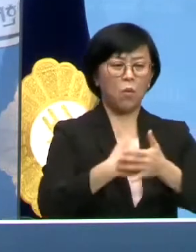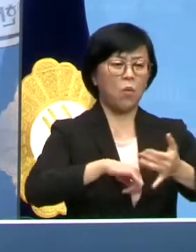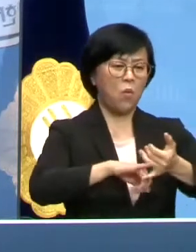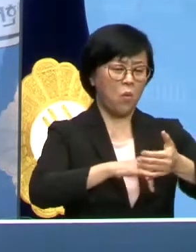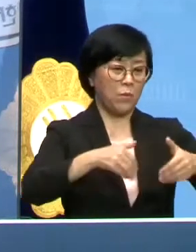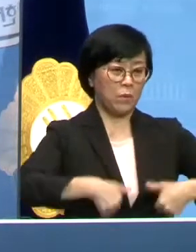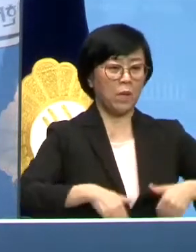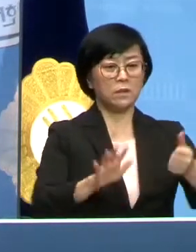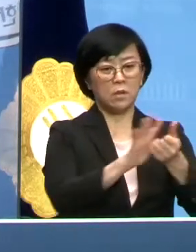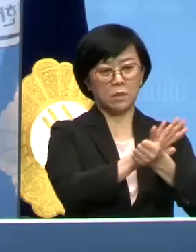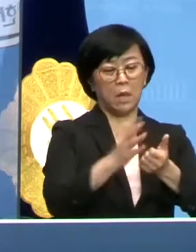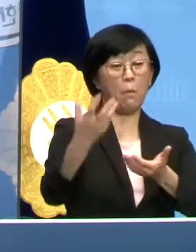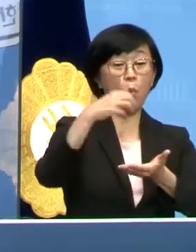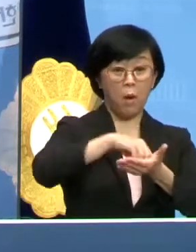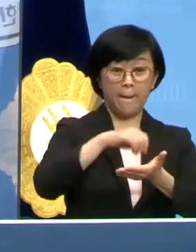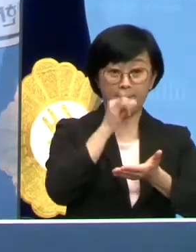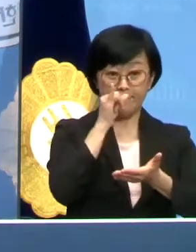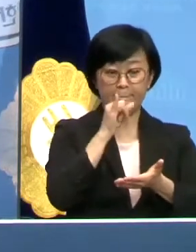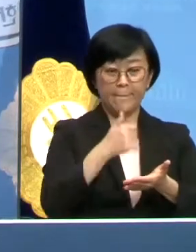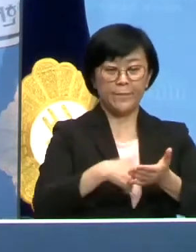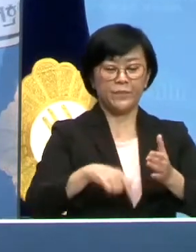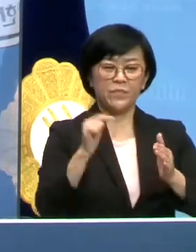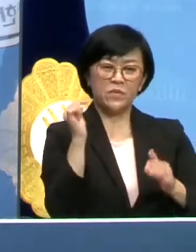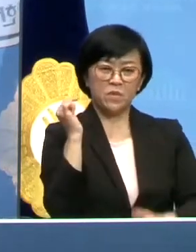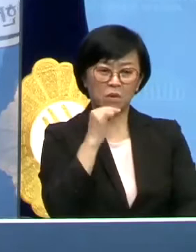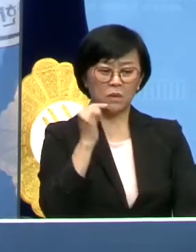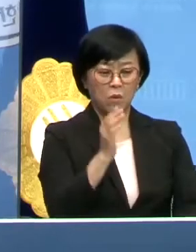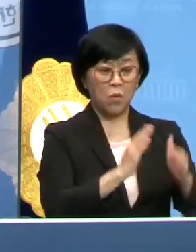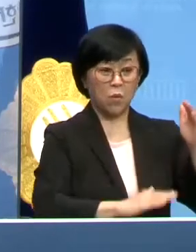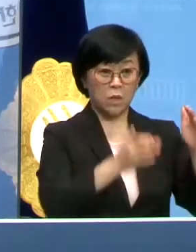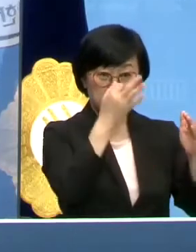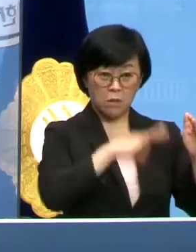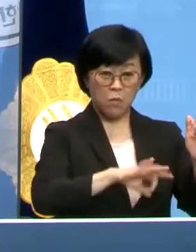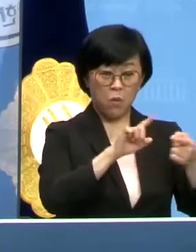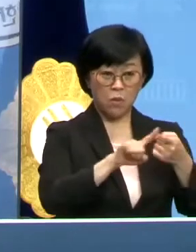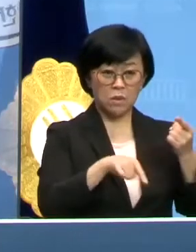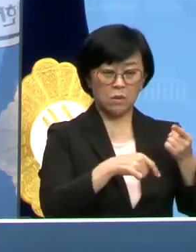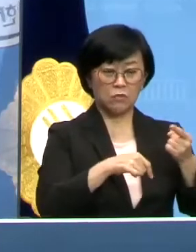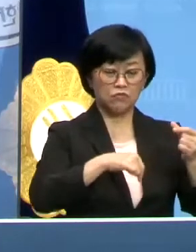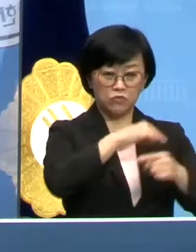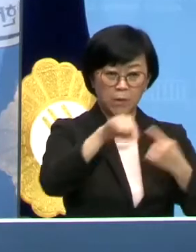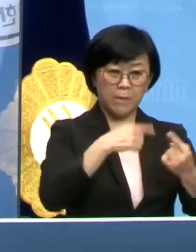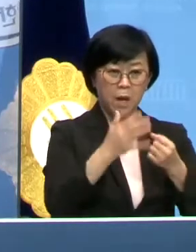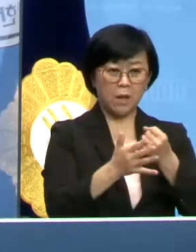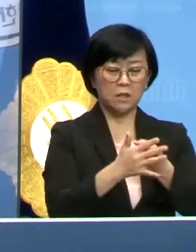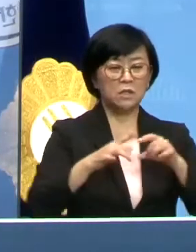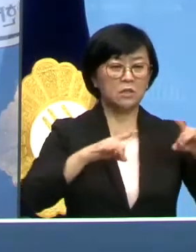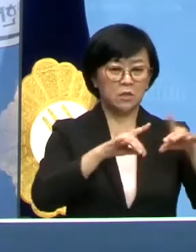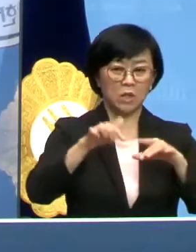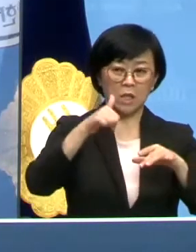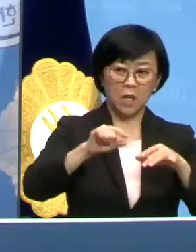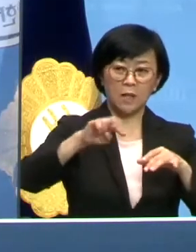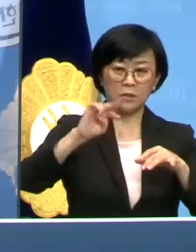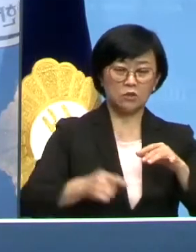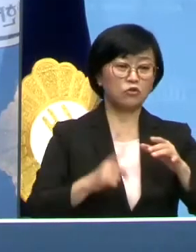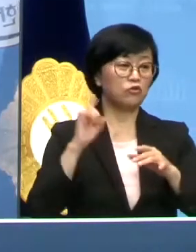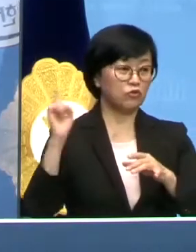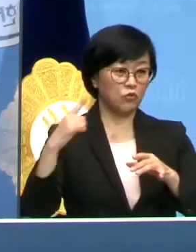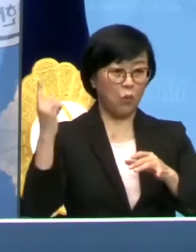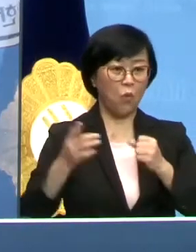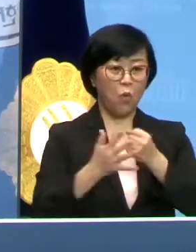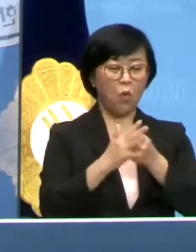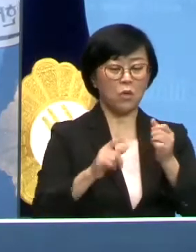서비스가 다소 포함되어 있습니다 철저하게 공익적 목적으로 운영되어야 할 전주 2 가스 숯 옥